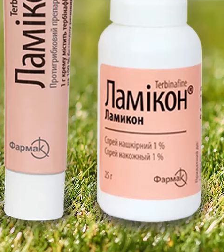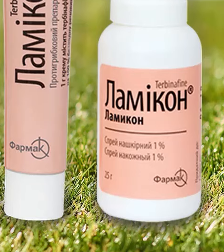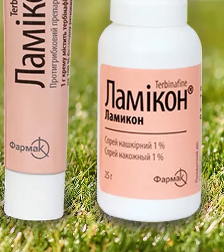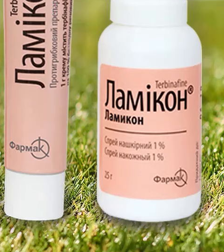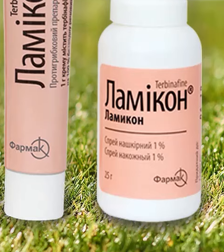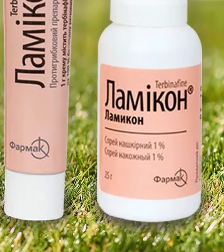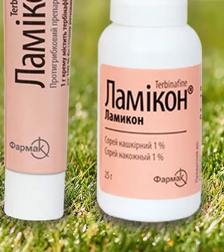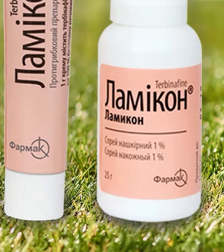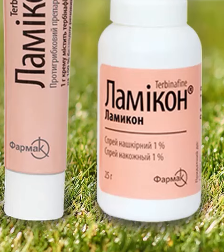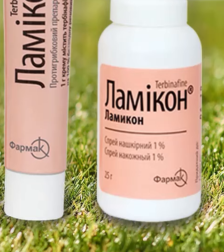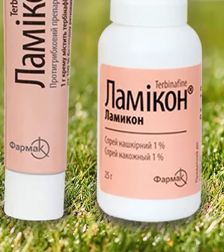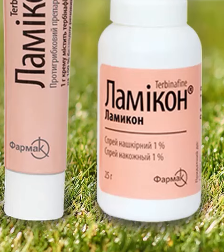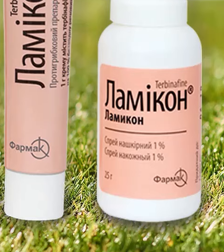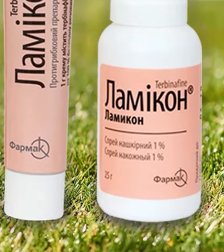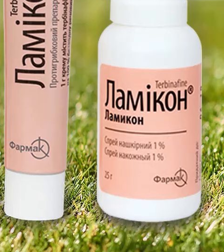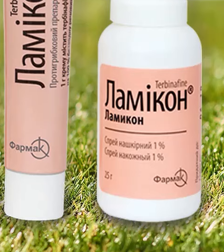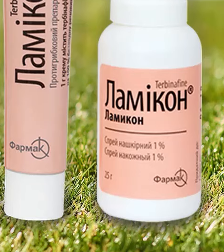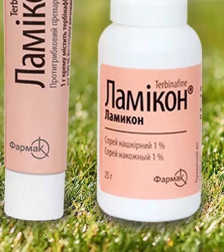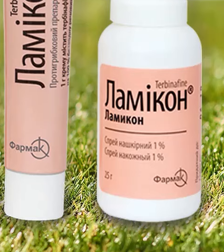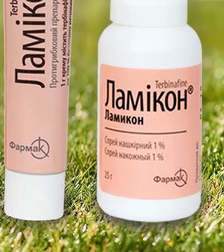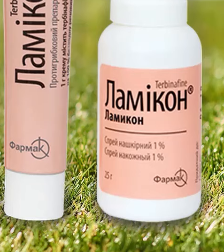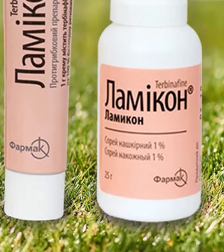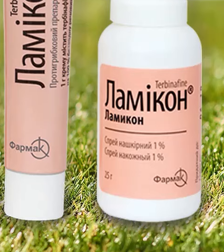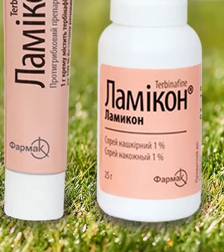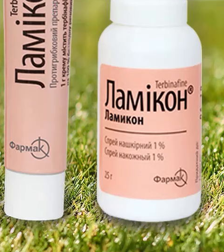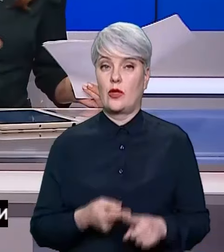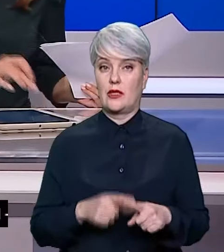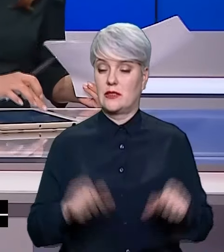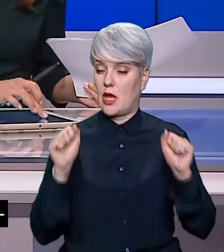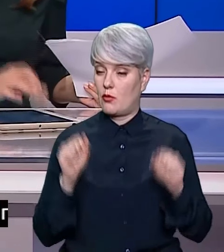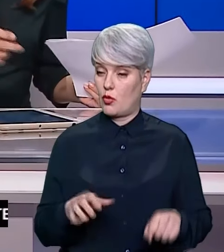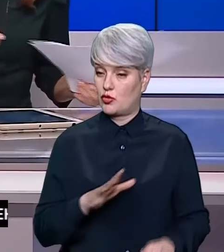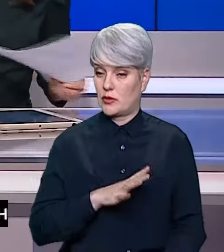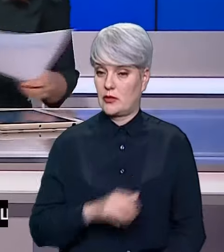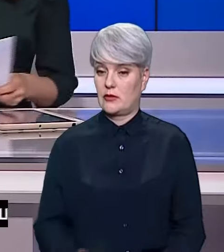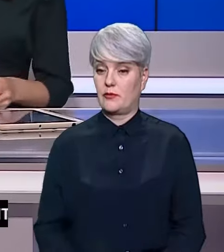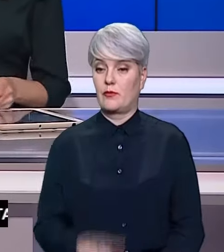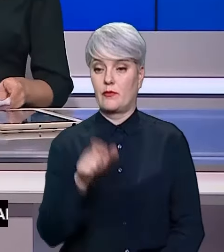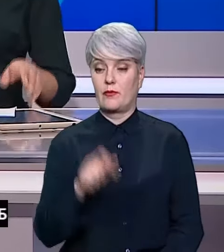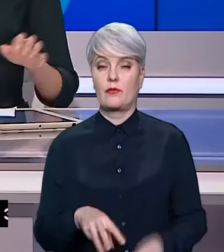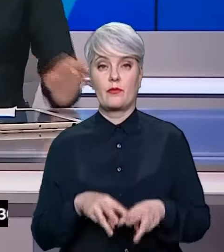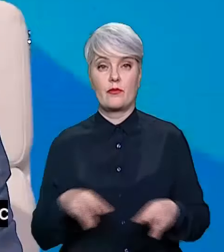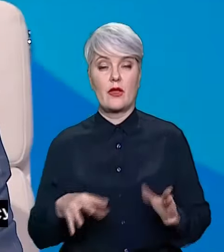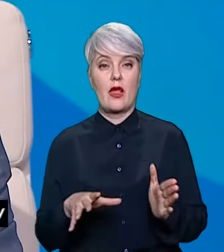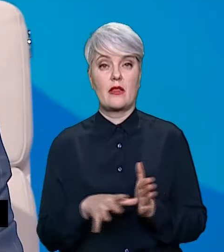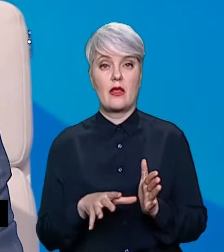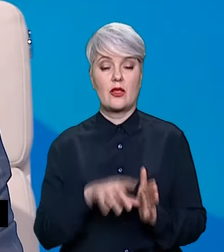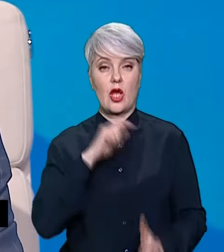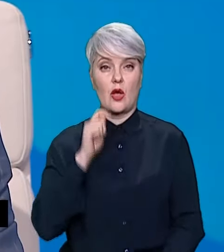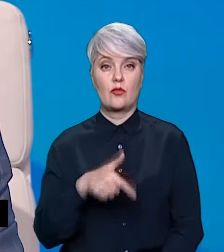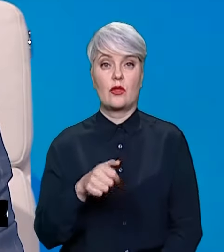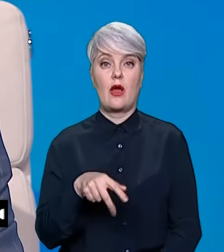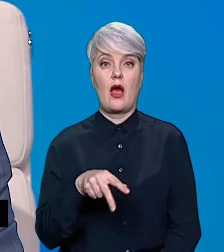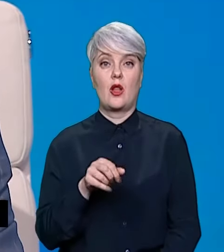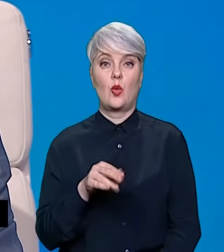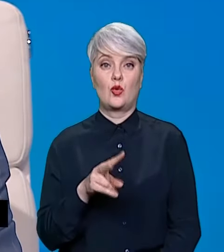Ламікон обирай, скажи грибку прощавай. Спонсор показу «Фарма». Міністр енергетики України Герман Галущенко не